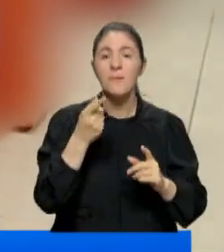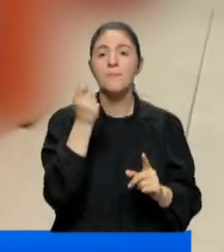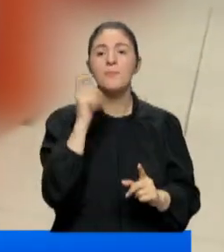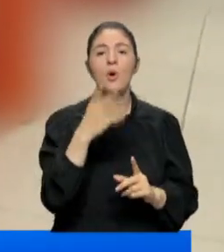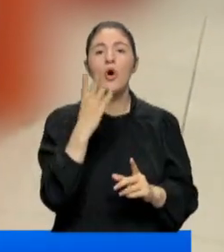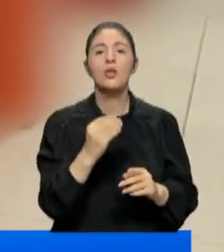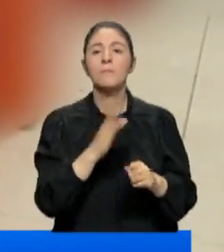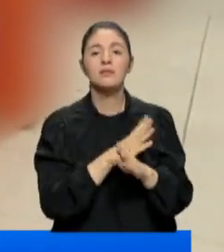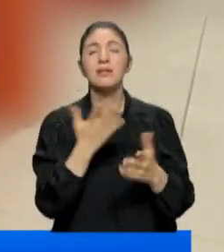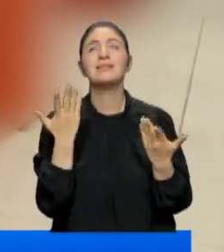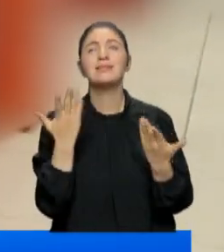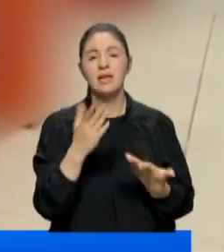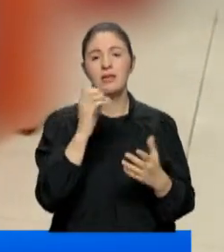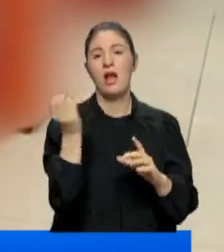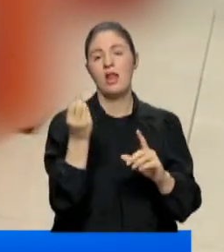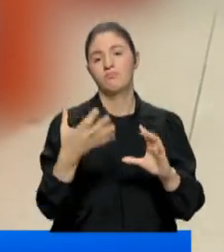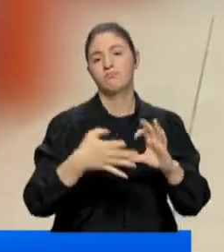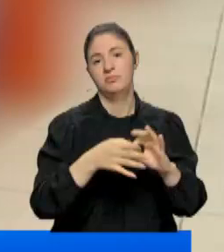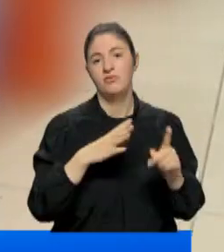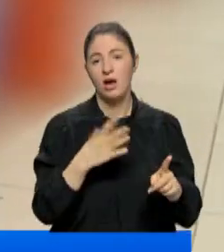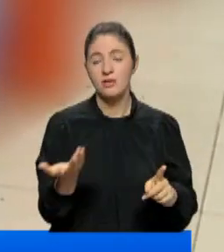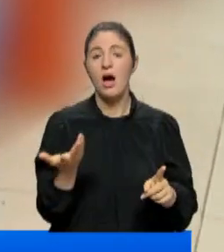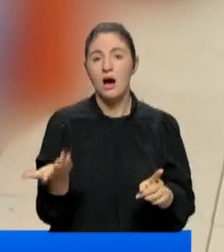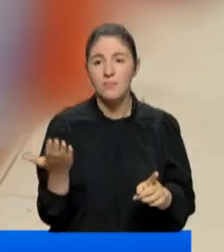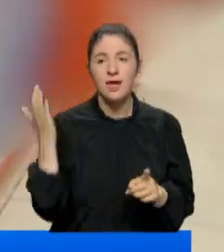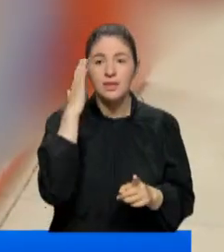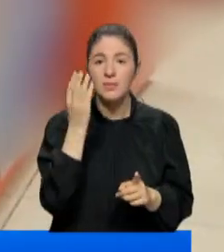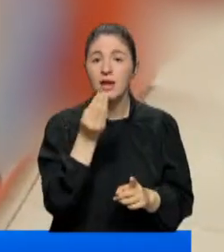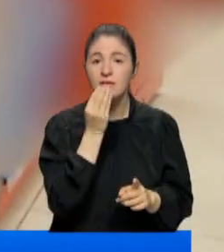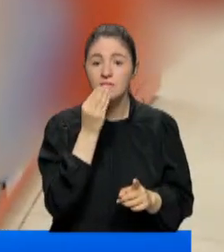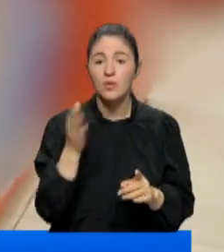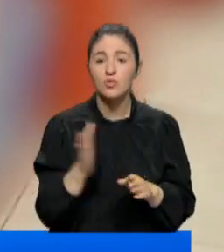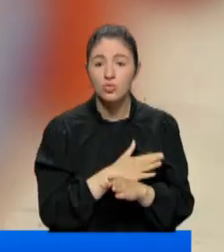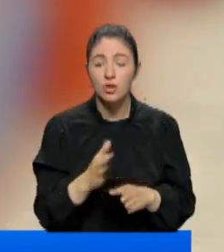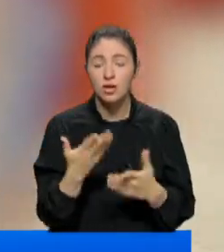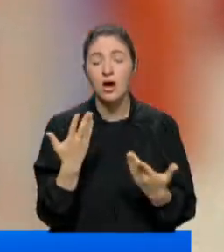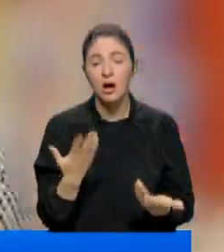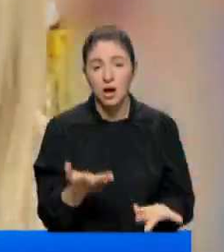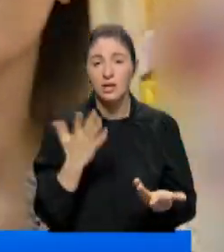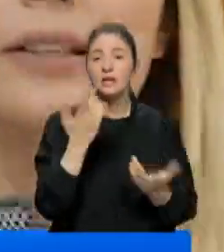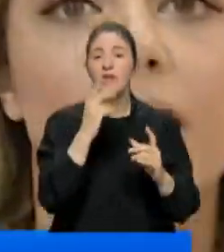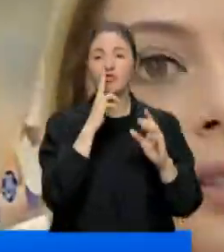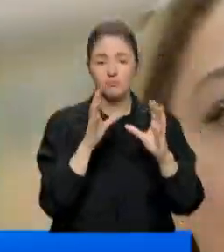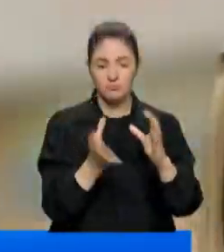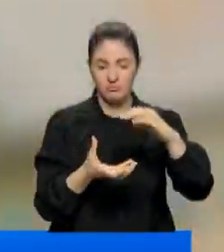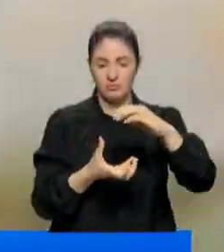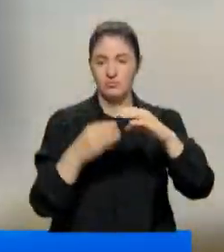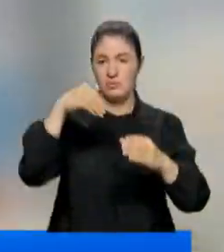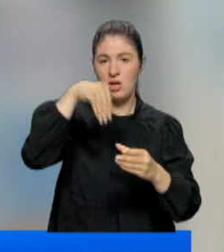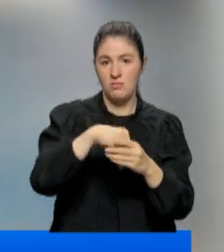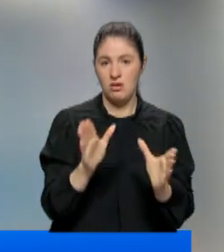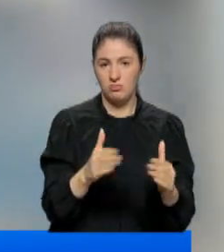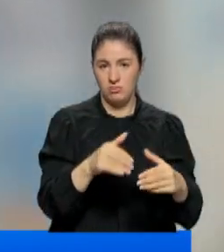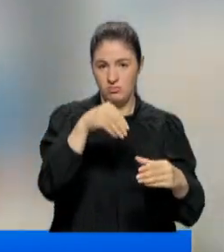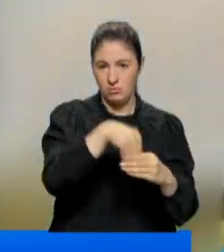yüksek ürünlere zaten alarm takılıyordu. Ancak temel gıda ürünleri de artık ya camekanların arkasında